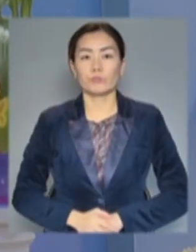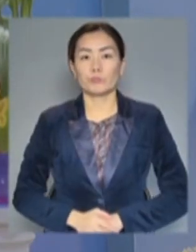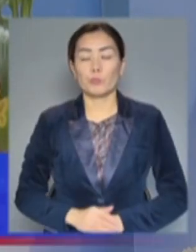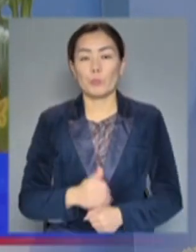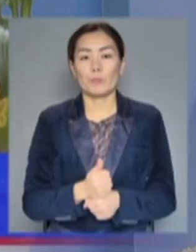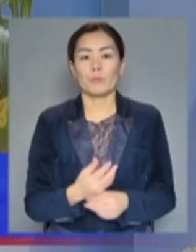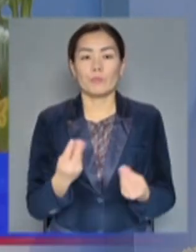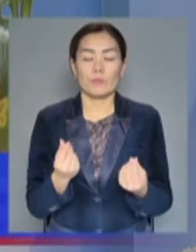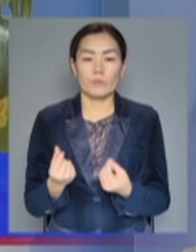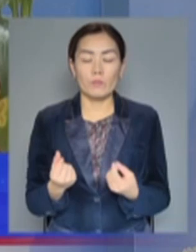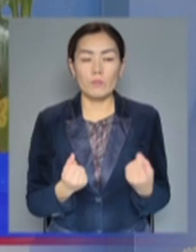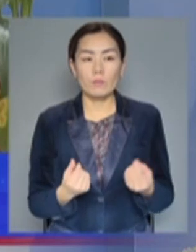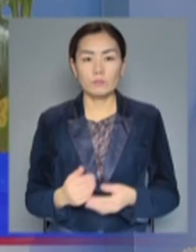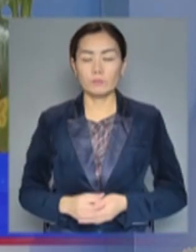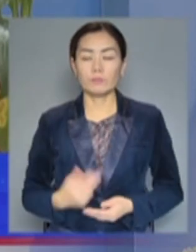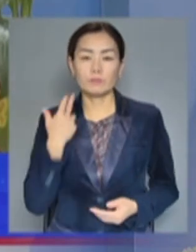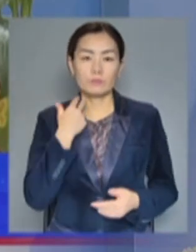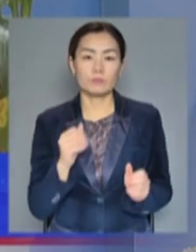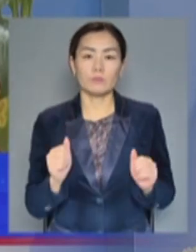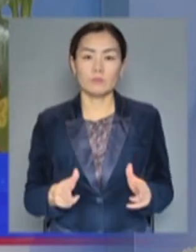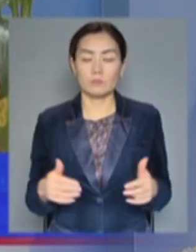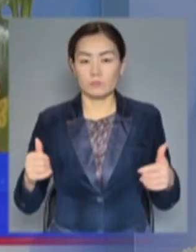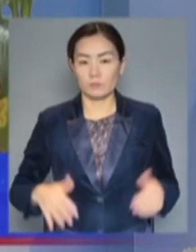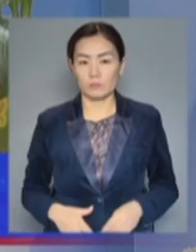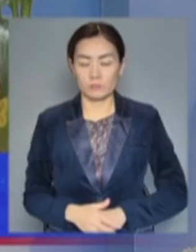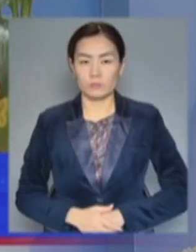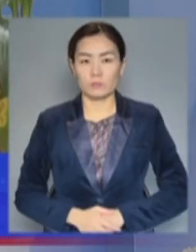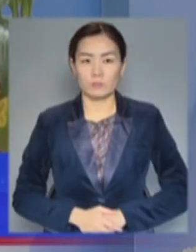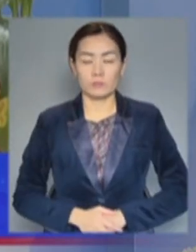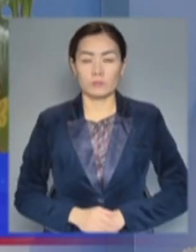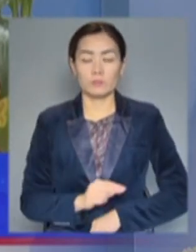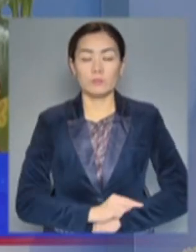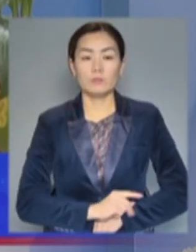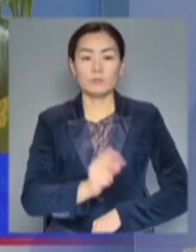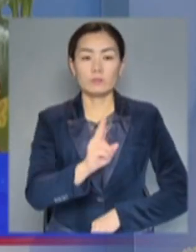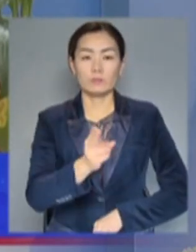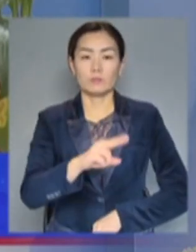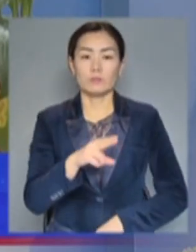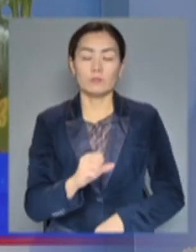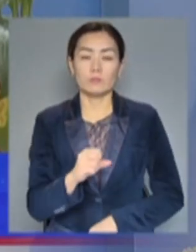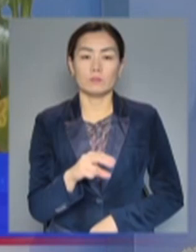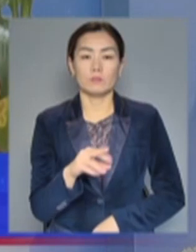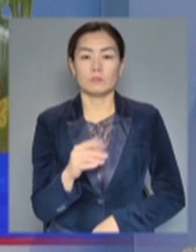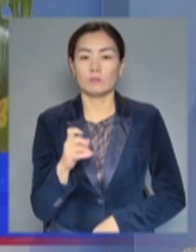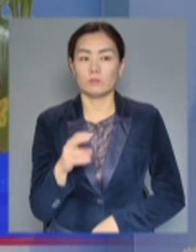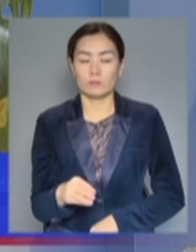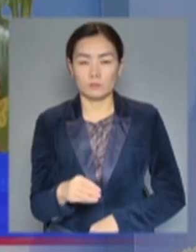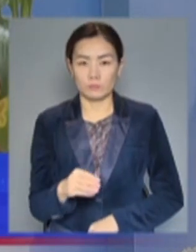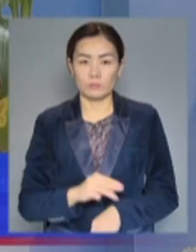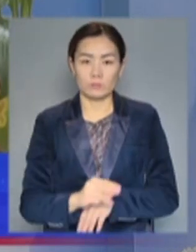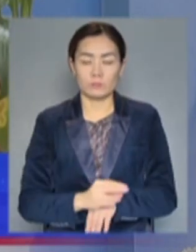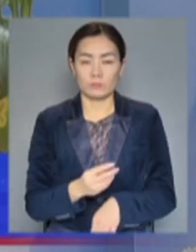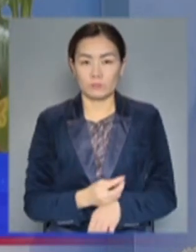ең басы қарыздан қалай құтылудың жолдарын үйретіп жатыр, және де депозитке ақшаны қалай жинау керек екенін үйретіп